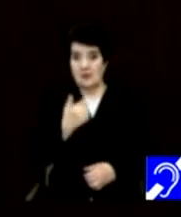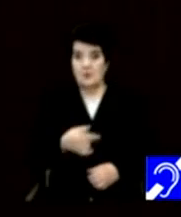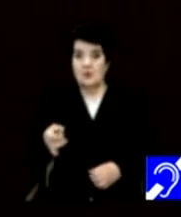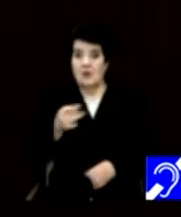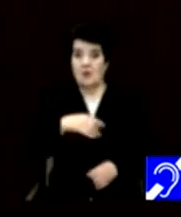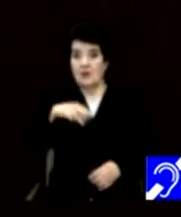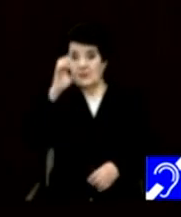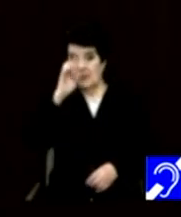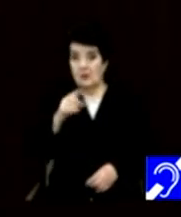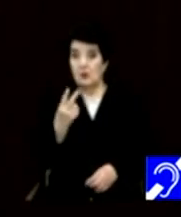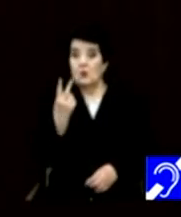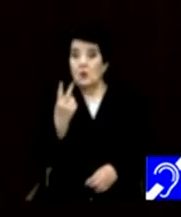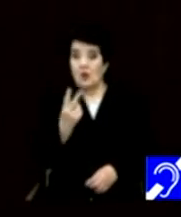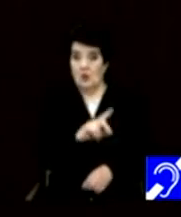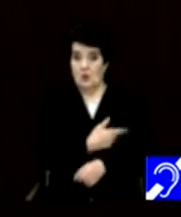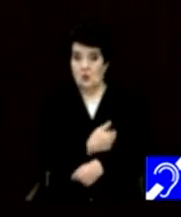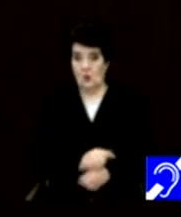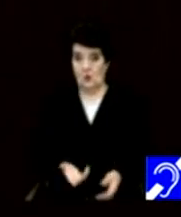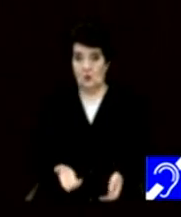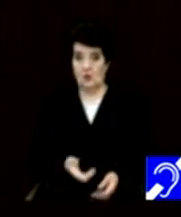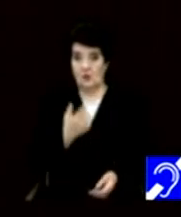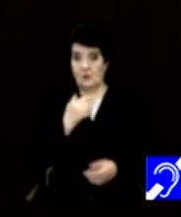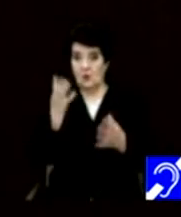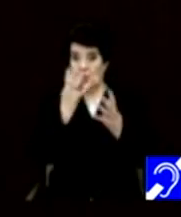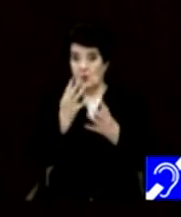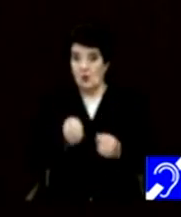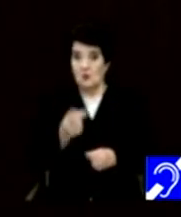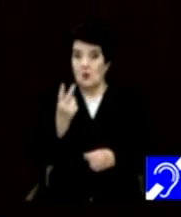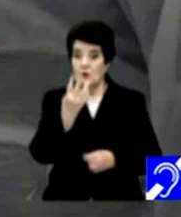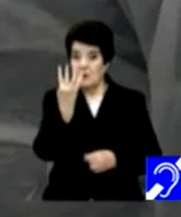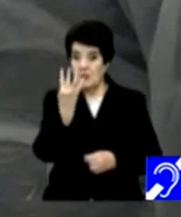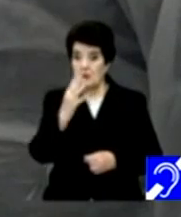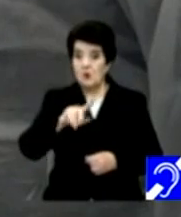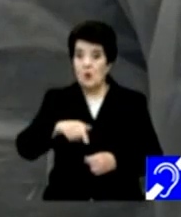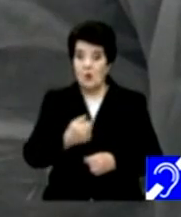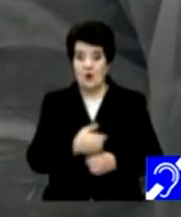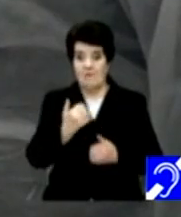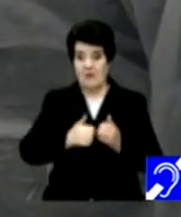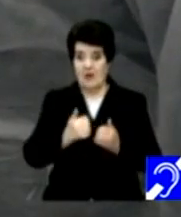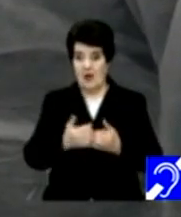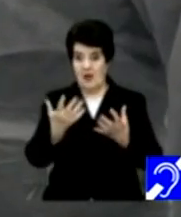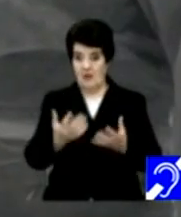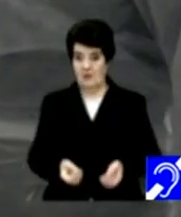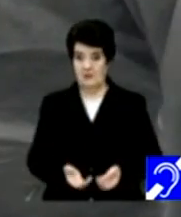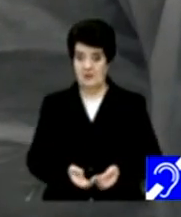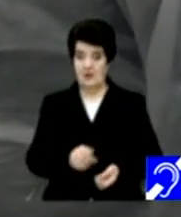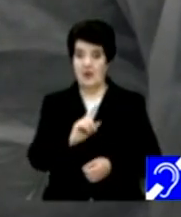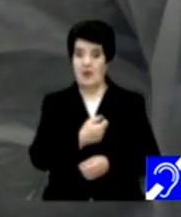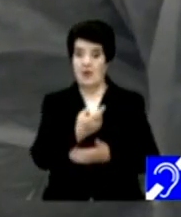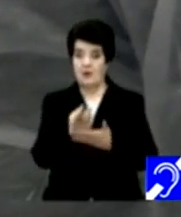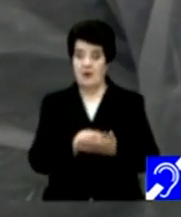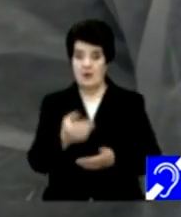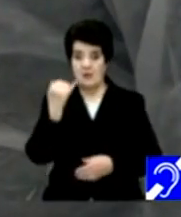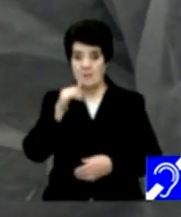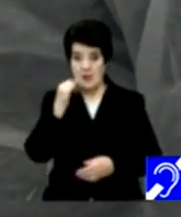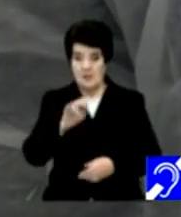raioanele țării, lucrează 2 doctori care vin în tură de noapte 24 de ore fiecare zi. Criza de personal este și la Spitalul Clinic din